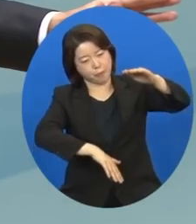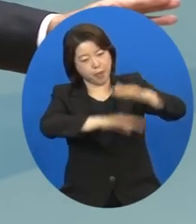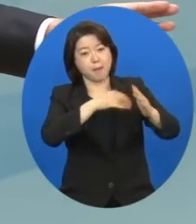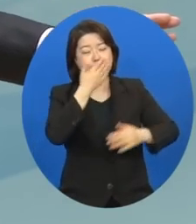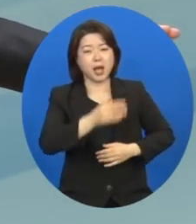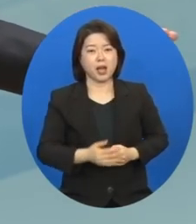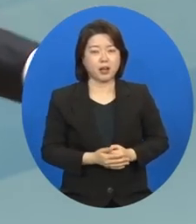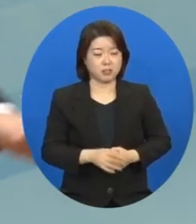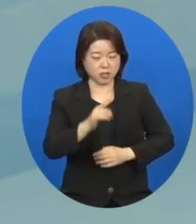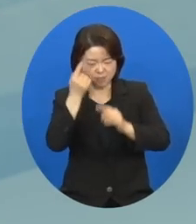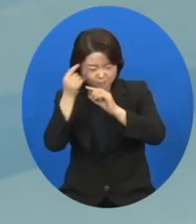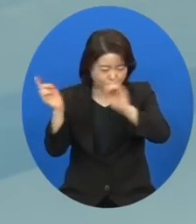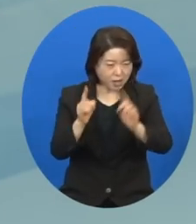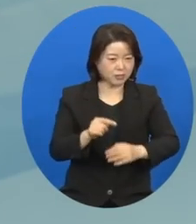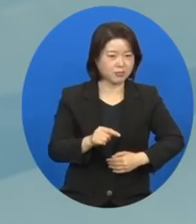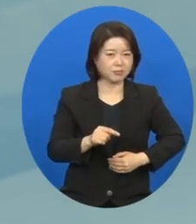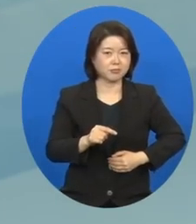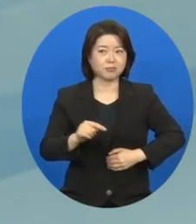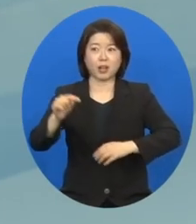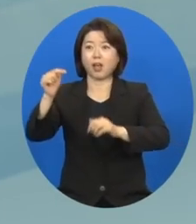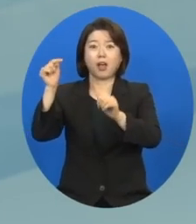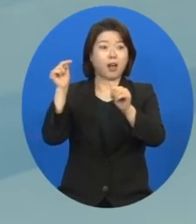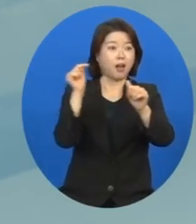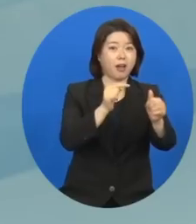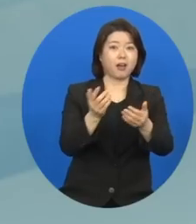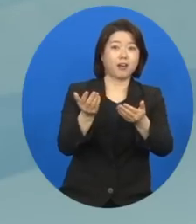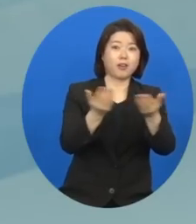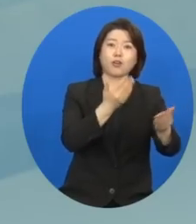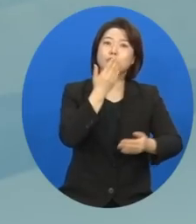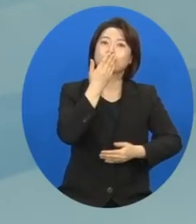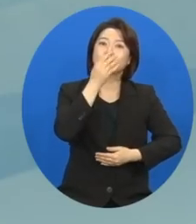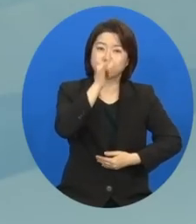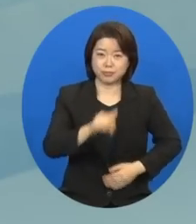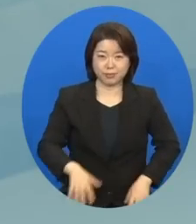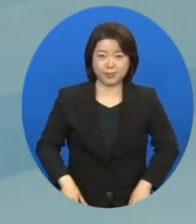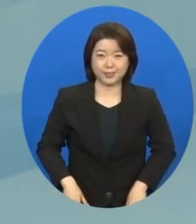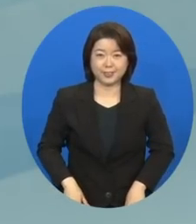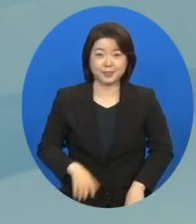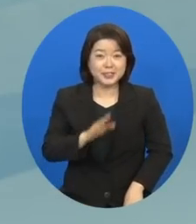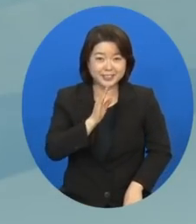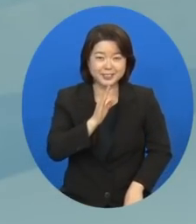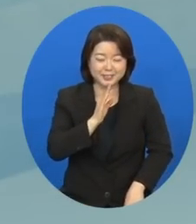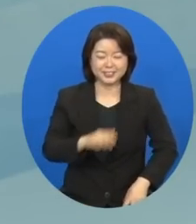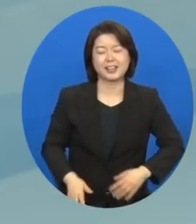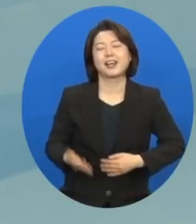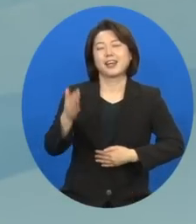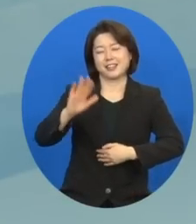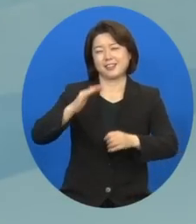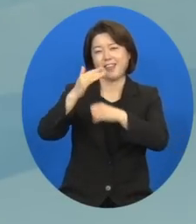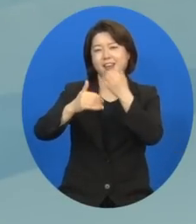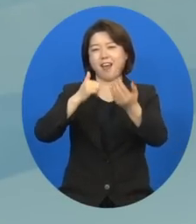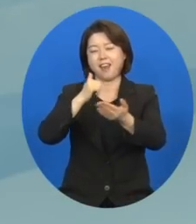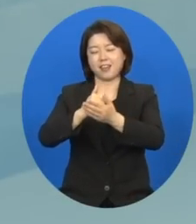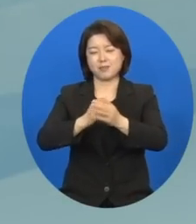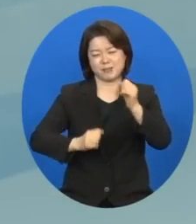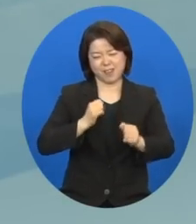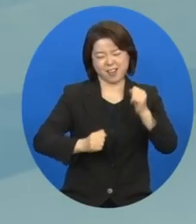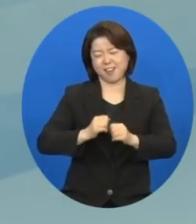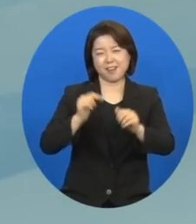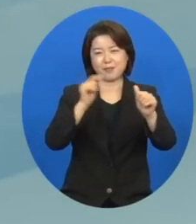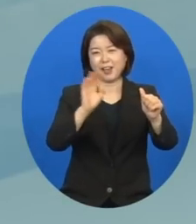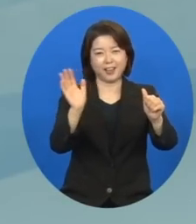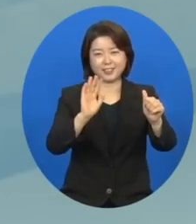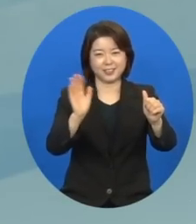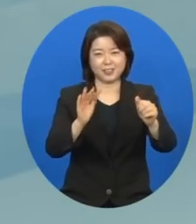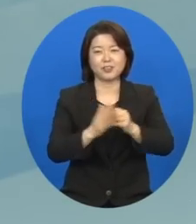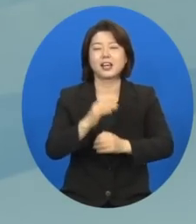그러니까 너 정신 차려. 이렇게 말씀하실 수도 있었습니다. 근데 하나님은 뛰라고 하지 않았어요.